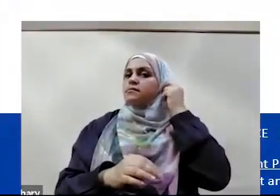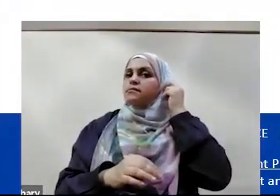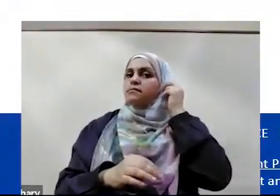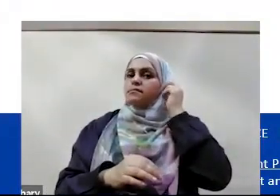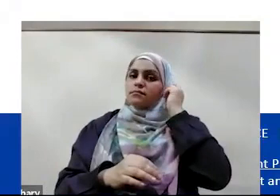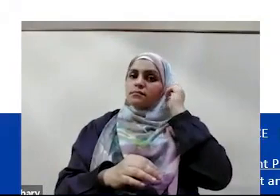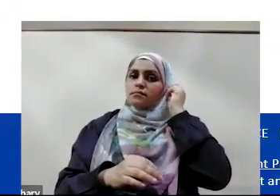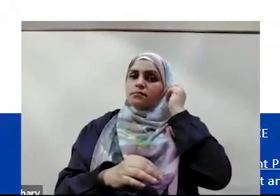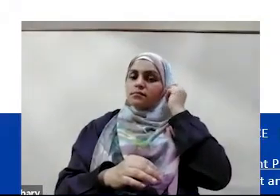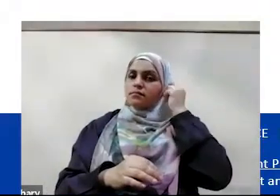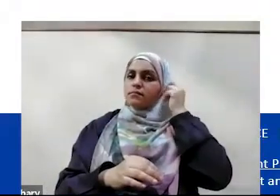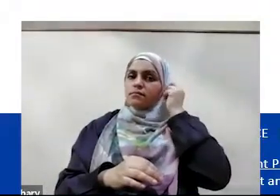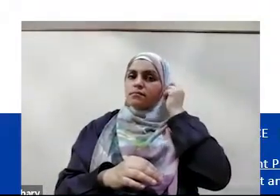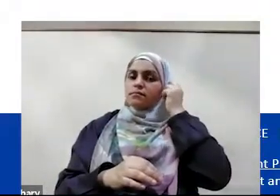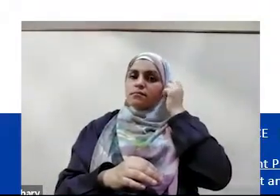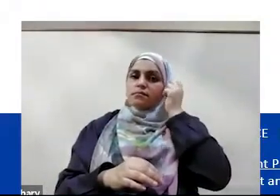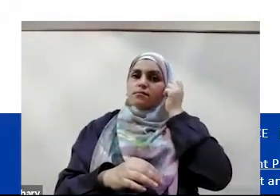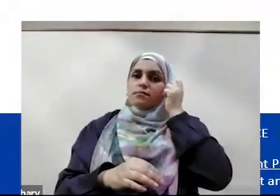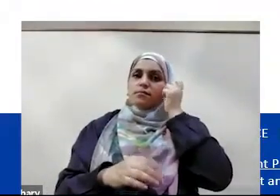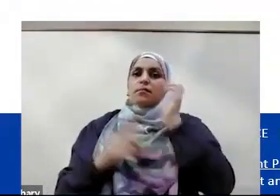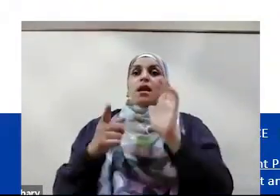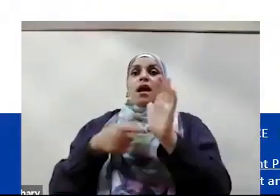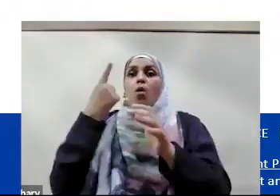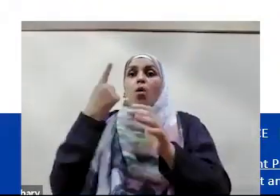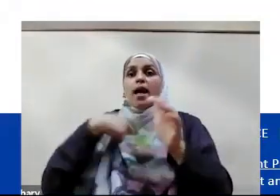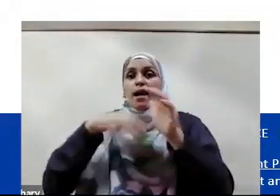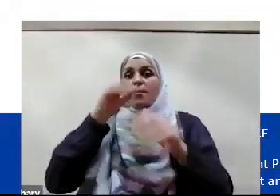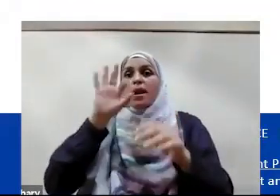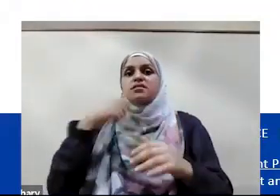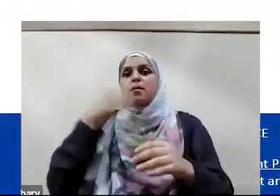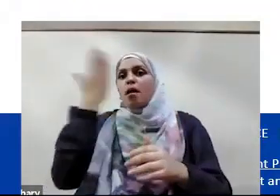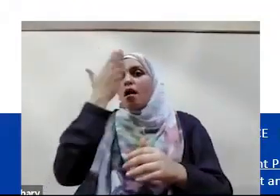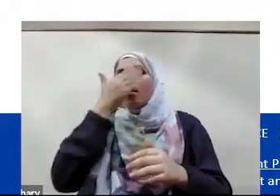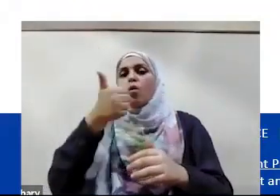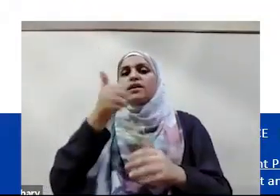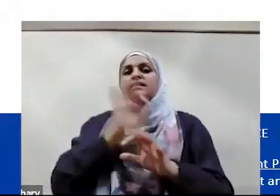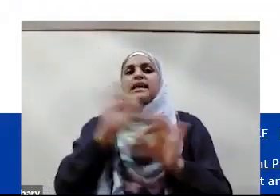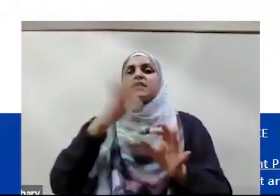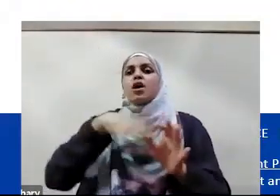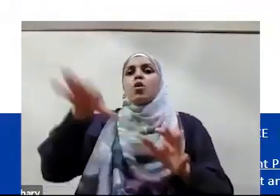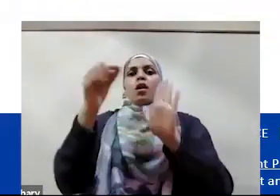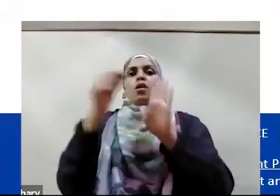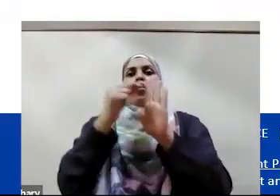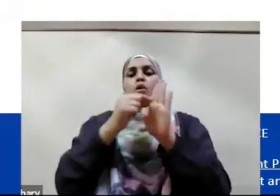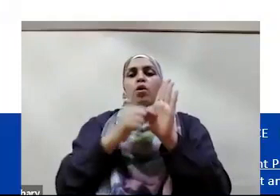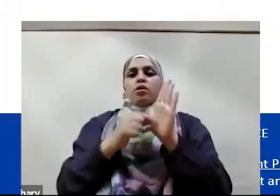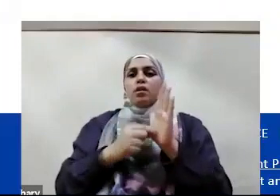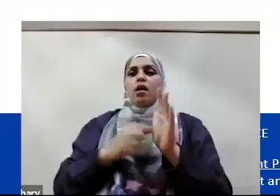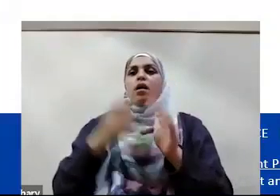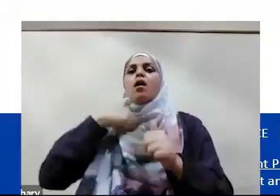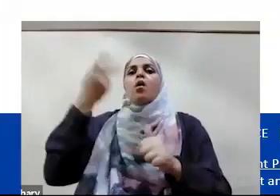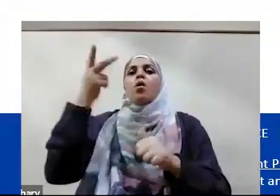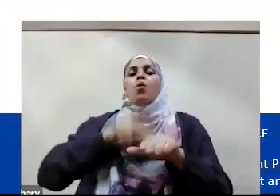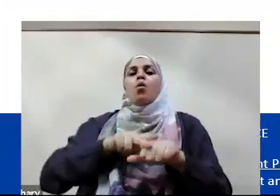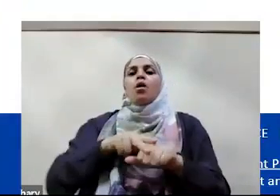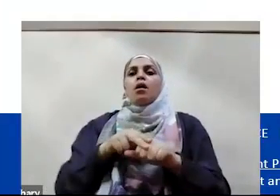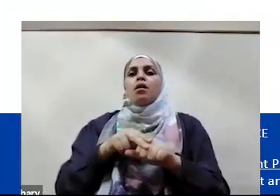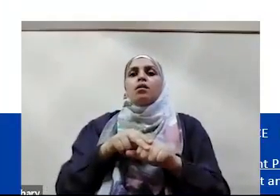فأول حاجة بعملها إن أنا بقرأ طبعا كويس جدا كل النقط، وبقرأ